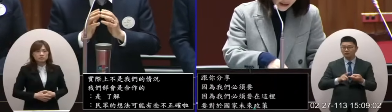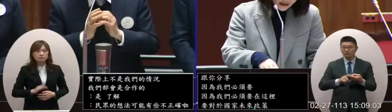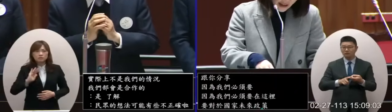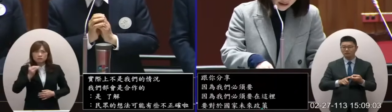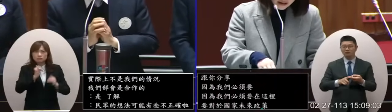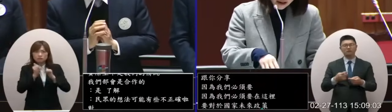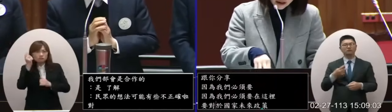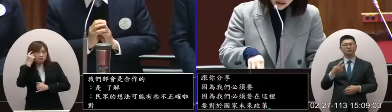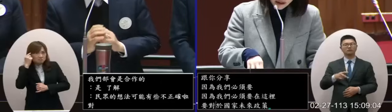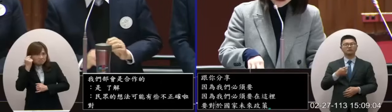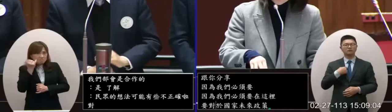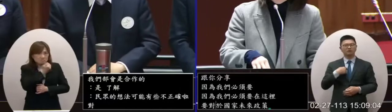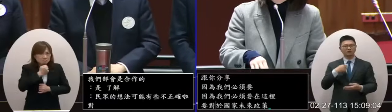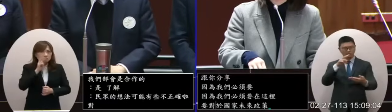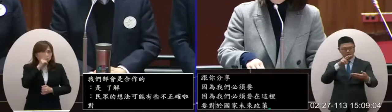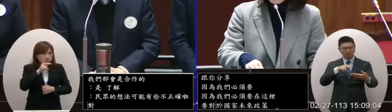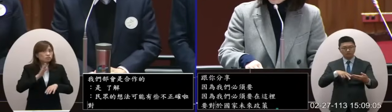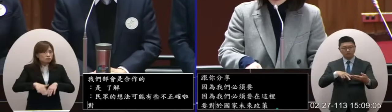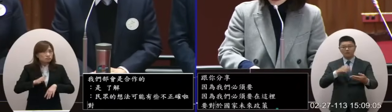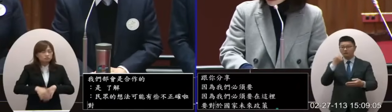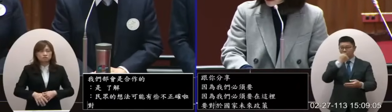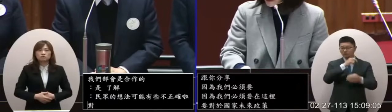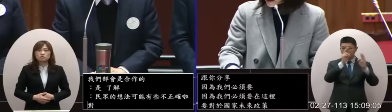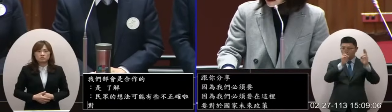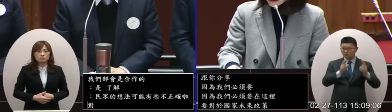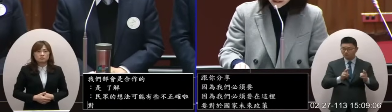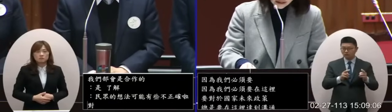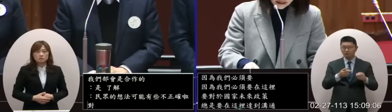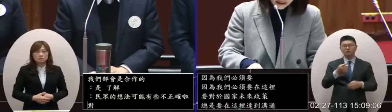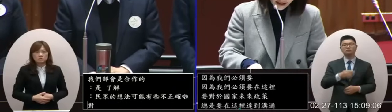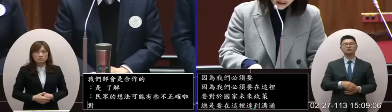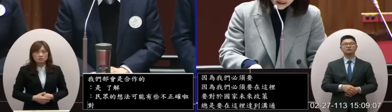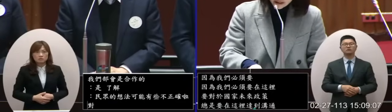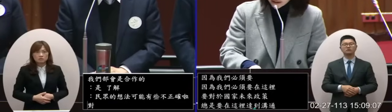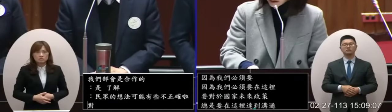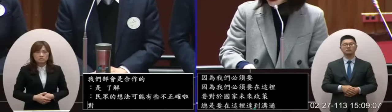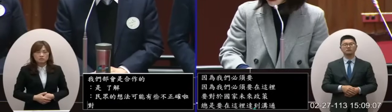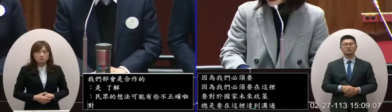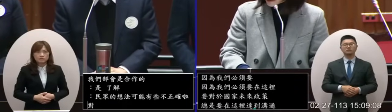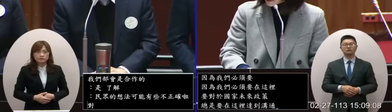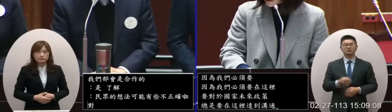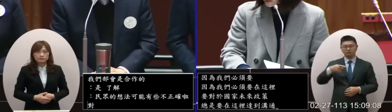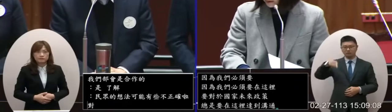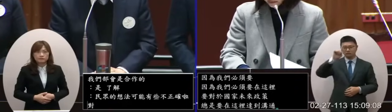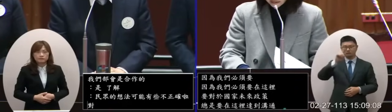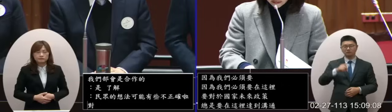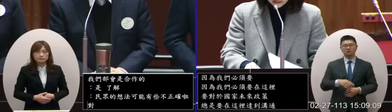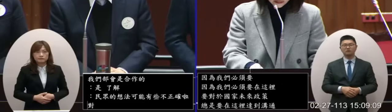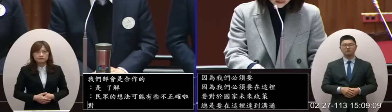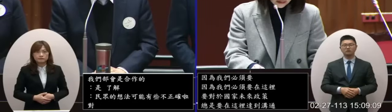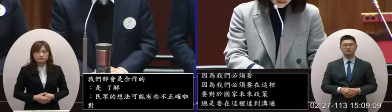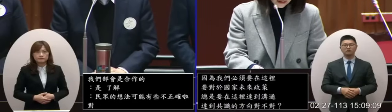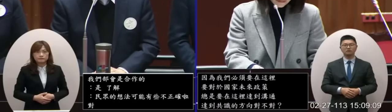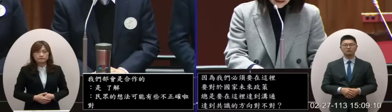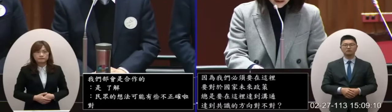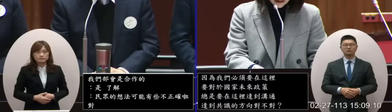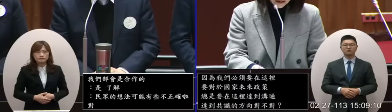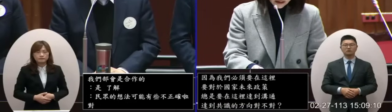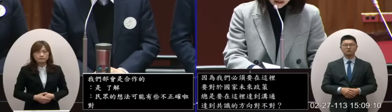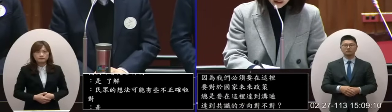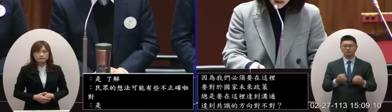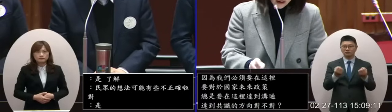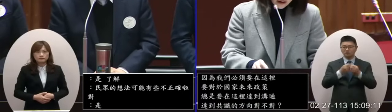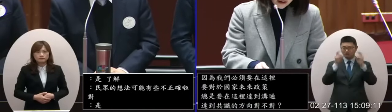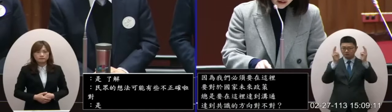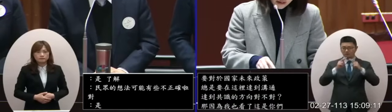为我也看了，这是你们，这是台电的，再上一张，这是台电的上一张。发电